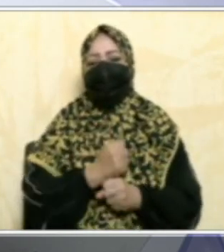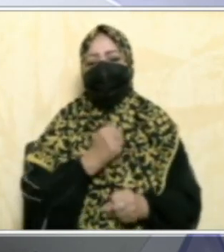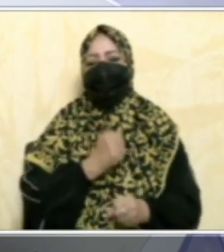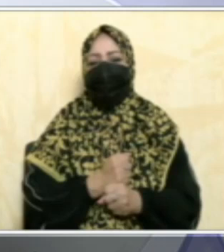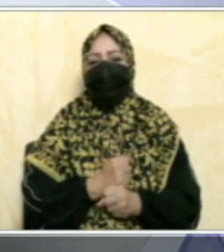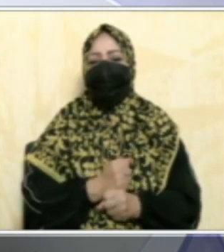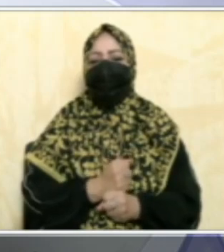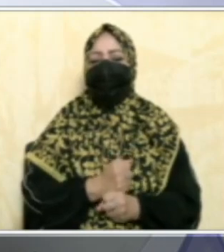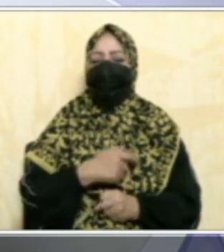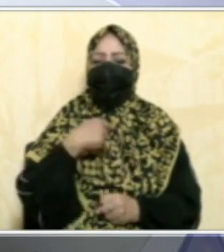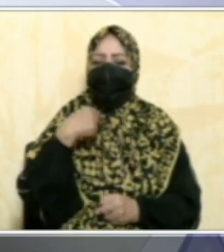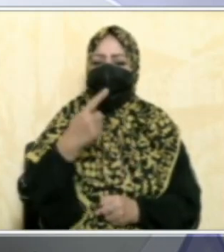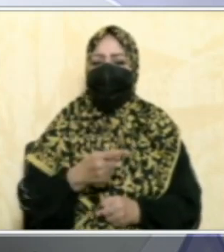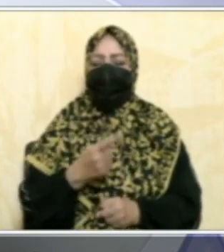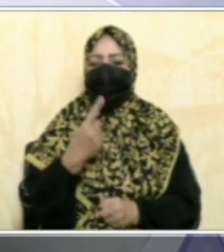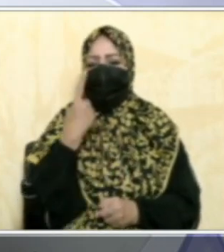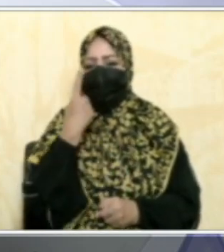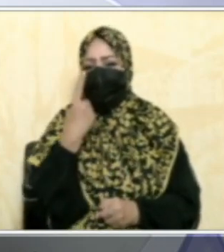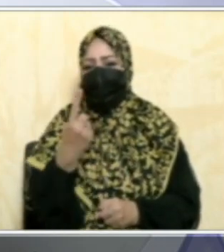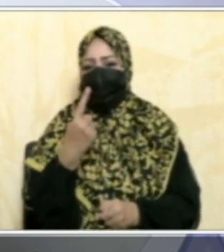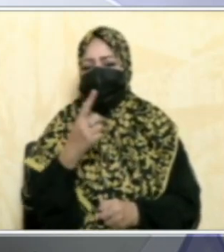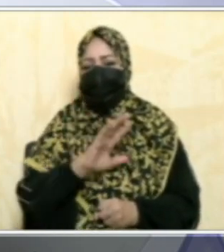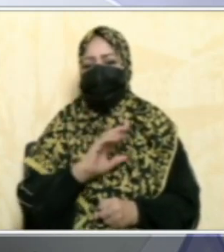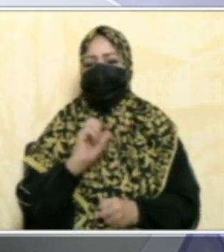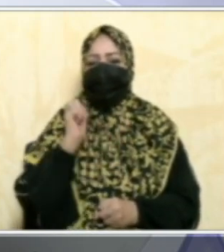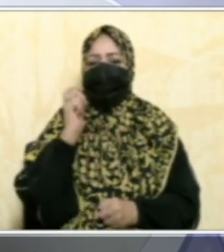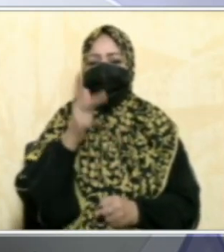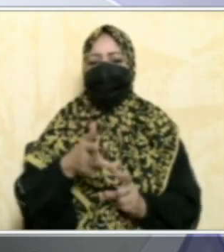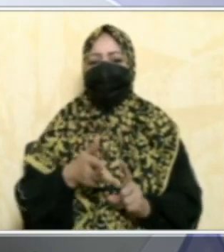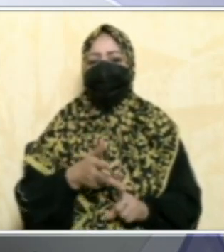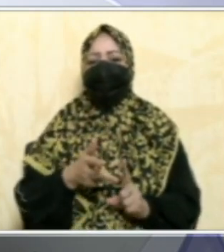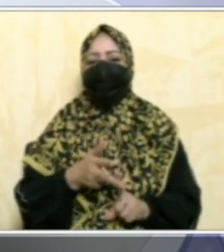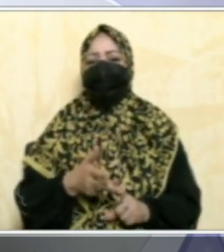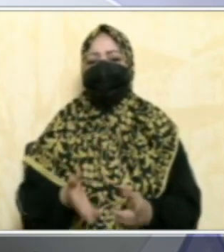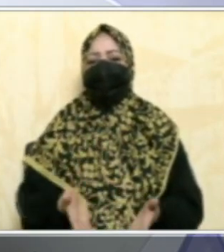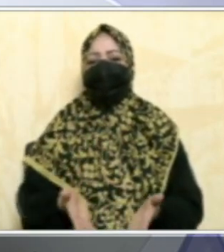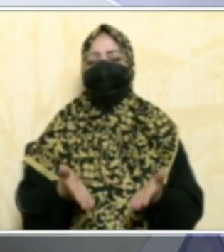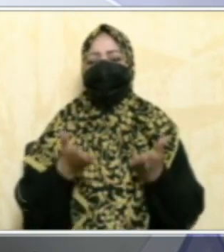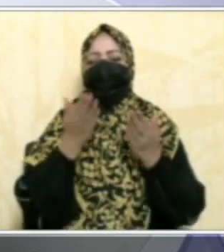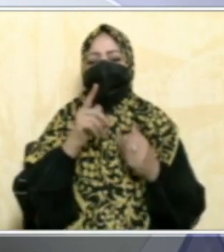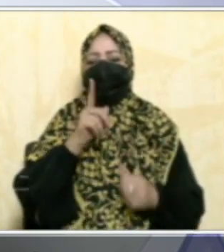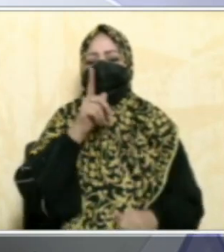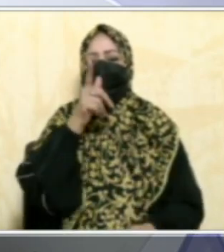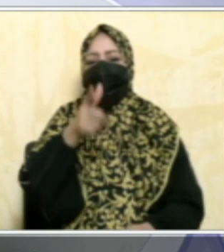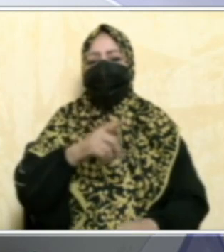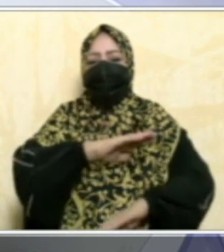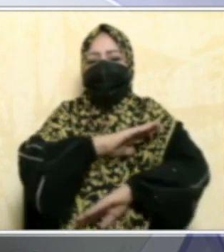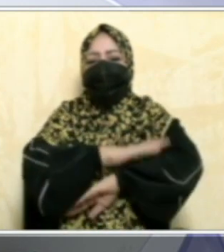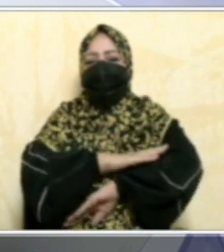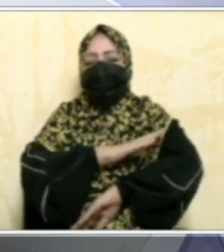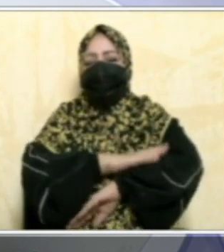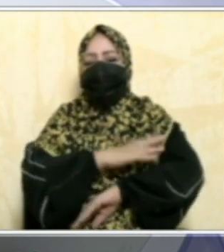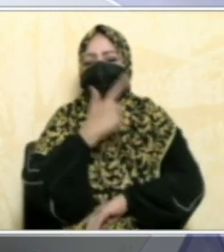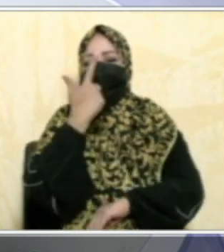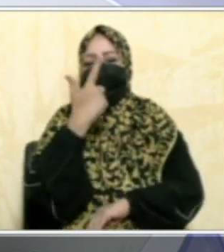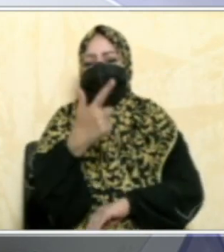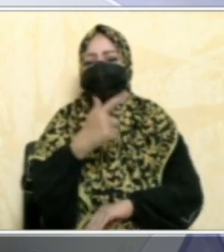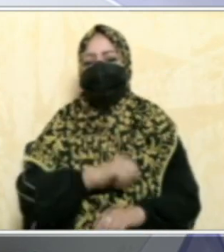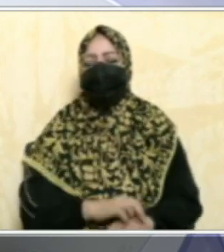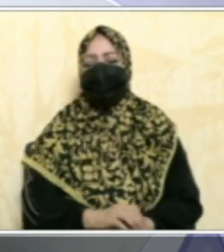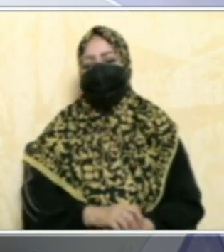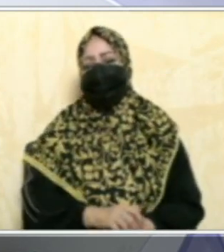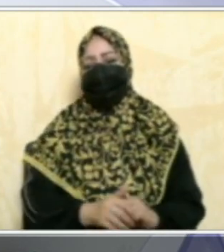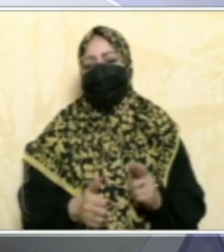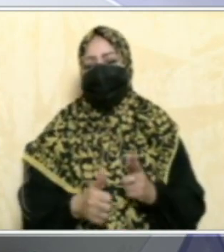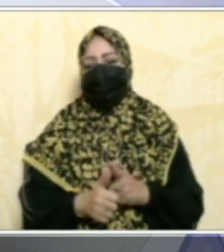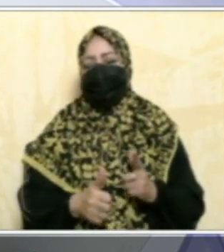ثالثة ولكنه سيقضي القول كما فاته، والقول الذي فاته هو الركعة الأولى، وفاتت الركعة الأولى فاتحة وسورة